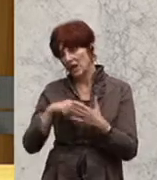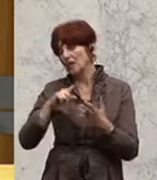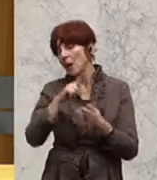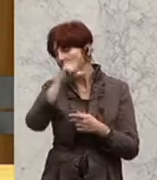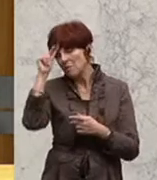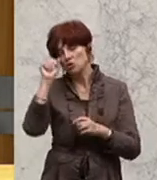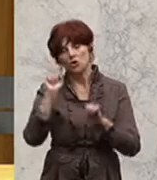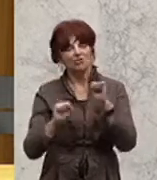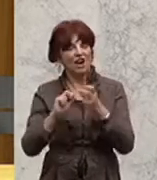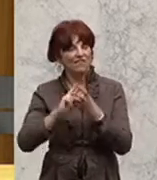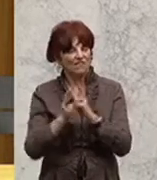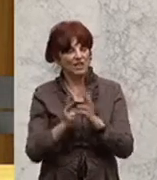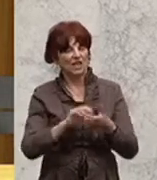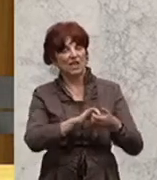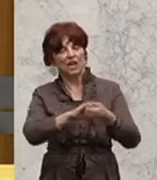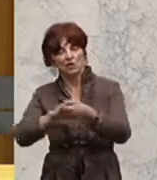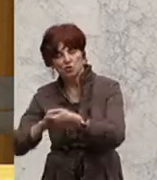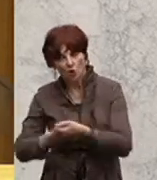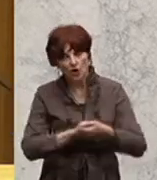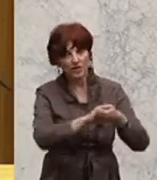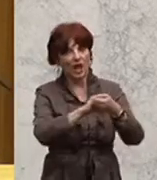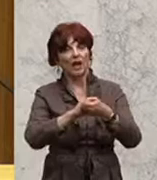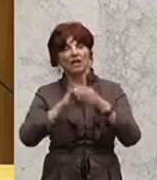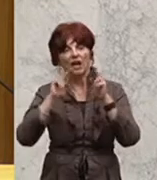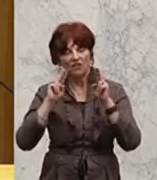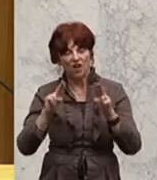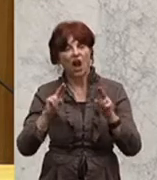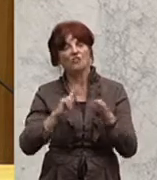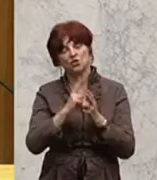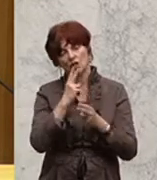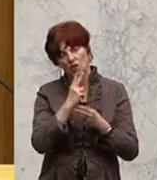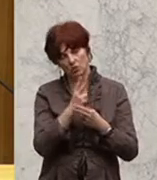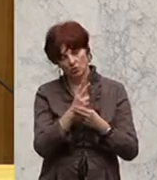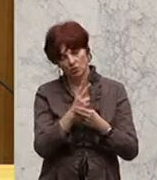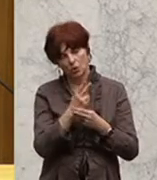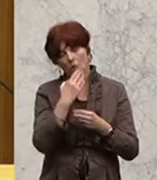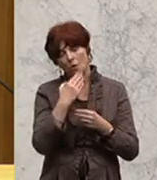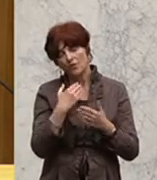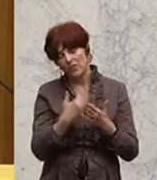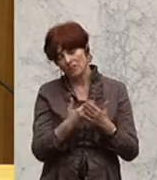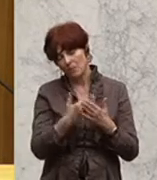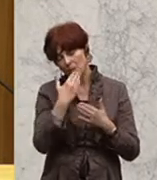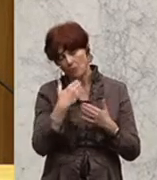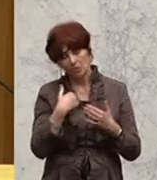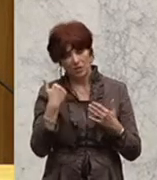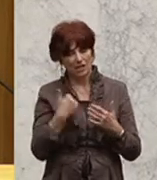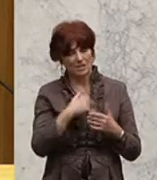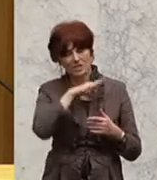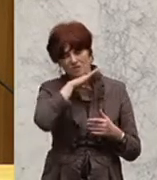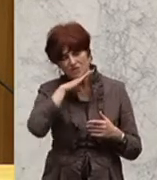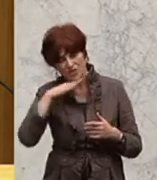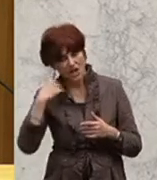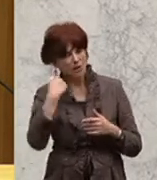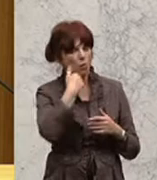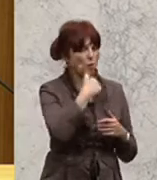gelebte Solidarität bedeutet. Und ich möchte daher an dieser Stelle mich bei den unzähligen, hunderten